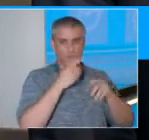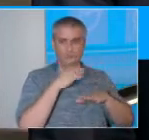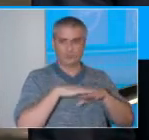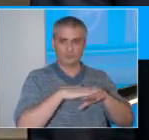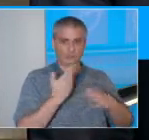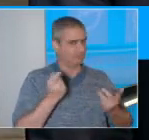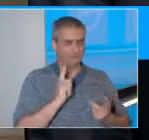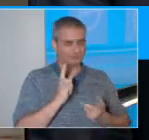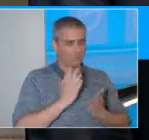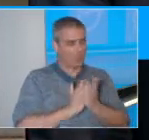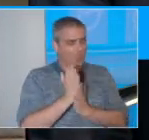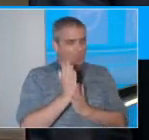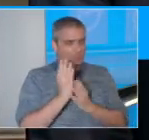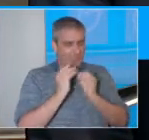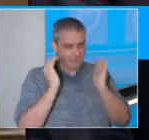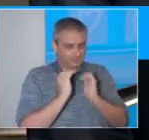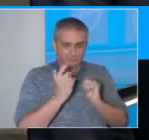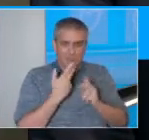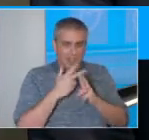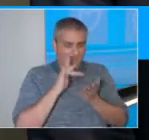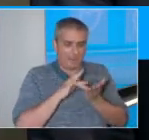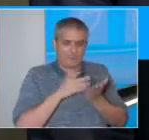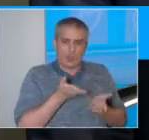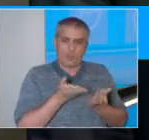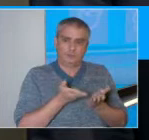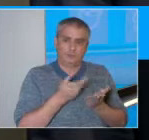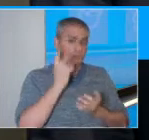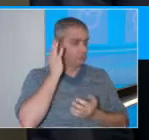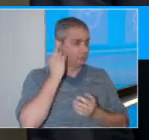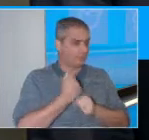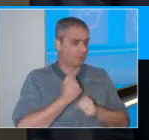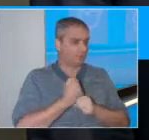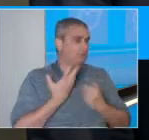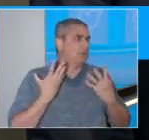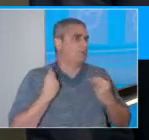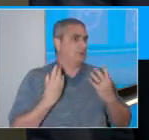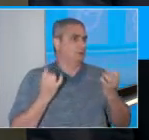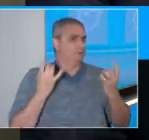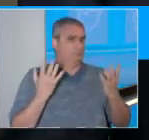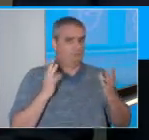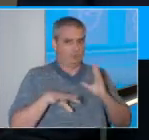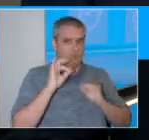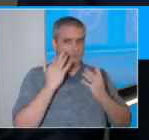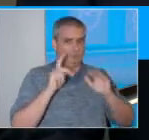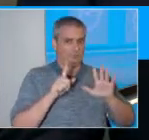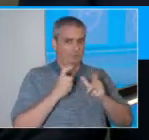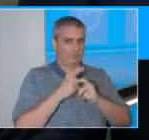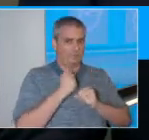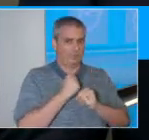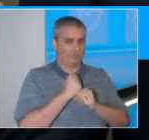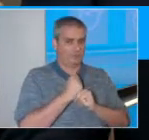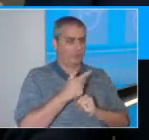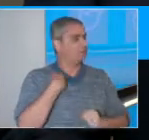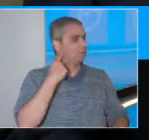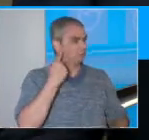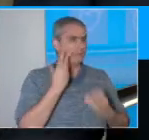התנצלה, וזה גם לא הגון לצמצם אותה לכדי המקום הזה. זאת אישה עם עשייה מספיק מפוארת כדי להיבחר מספר 7 במפלגת העבודה. תראי, בסופו של דבר